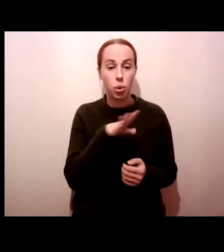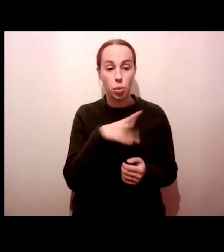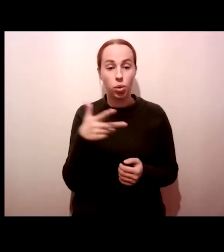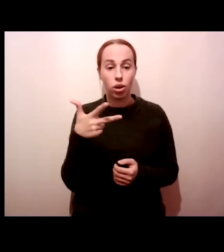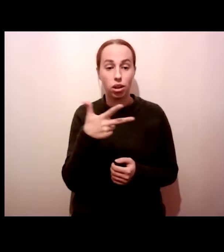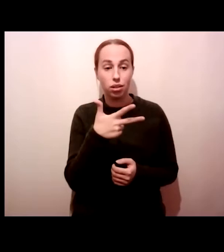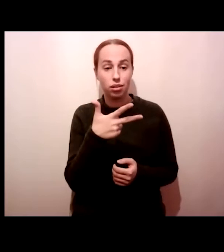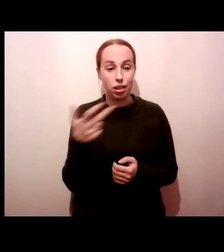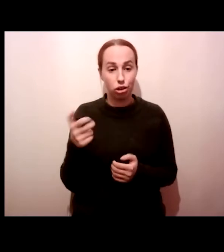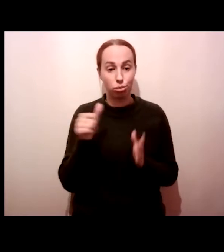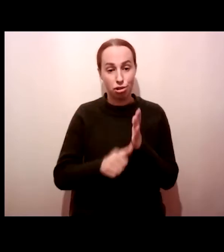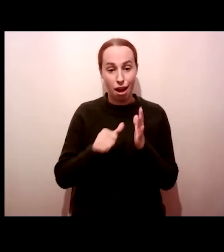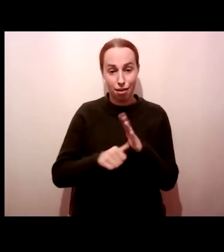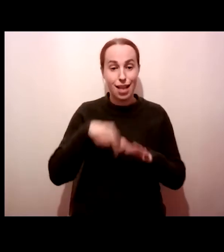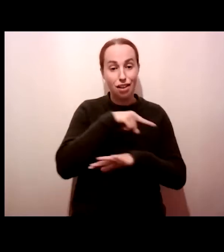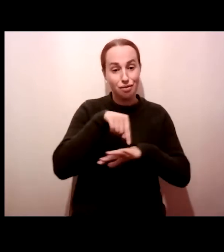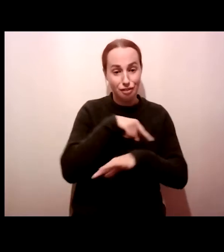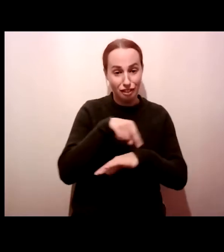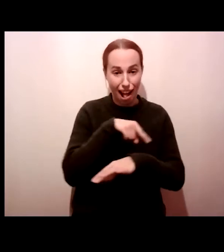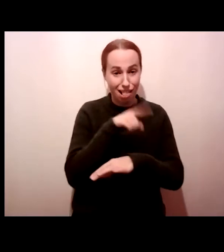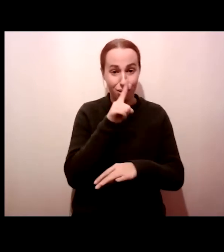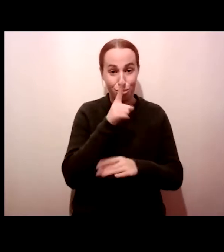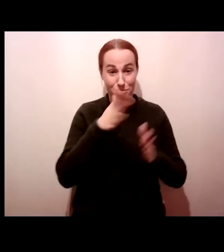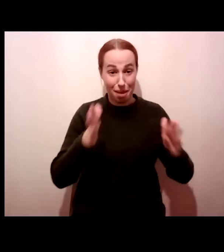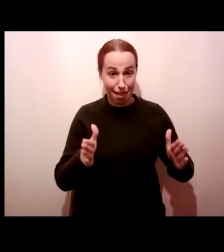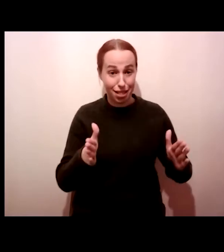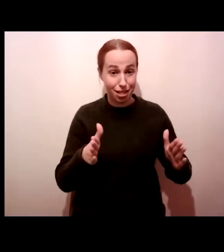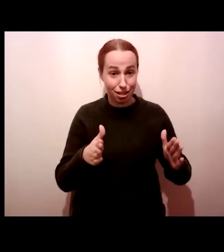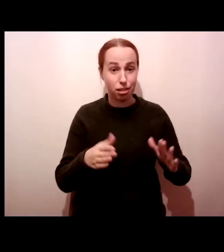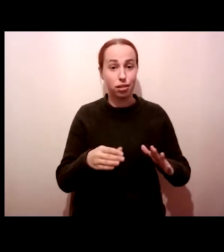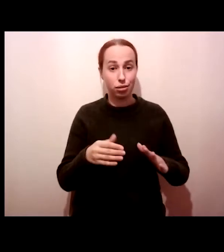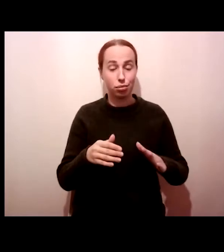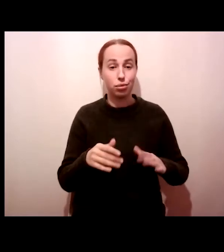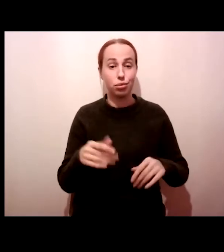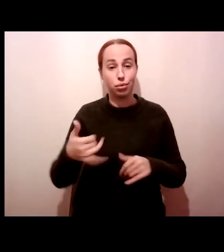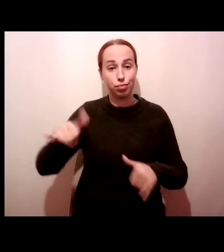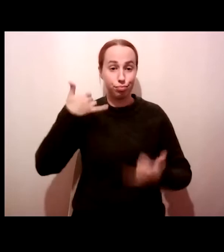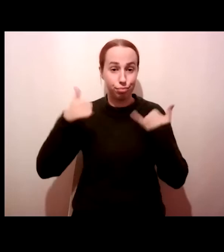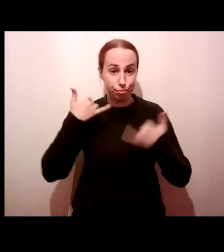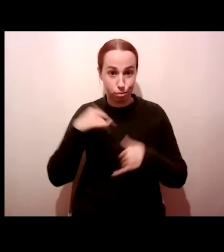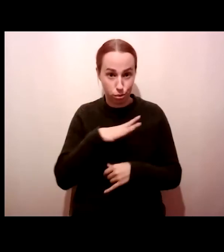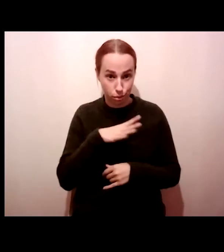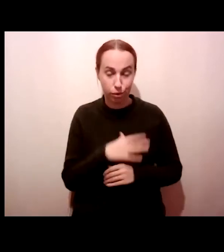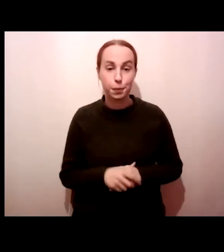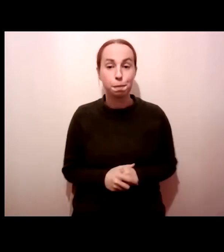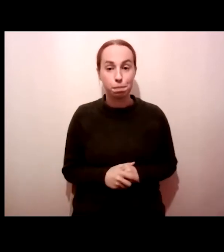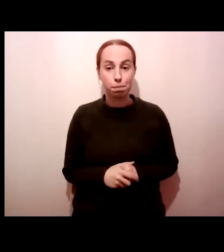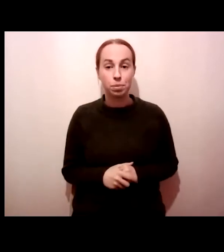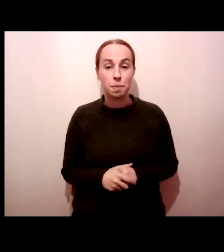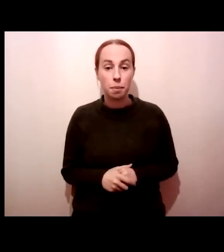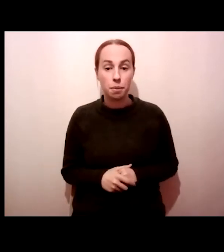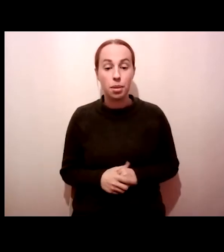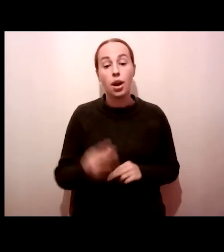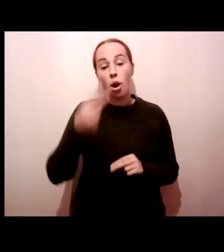360 valandų per metus. Na, o kalbant apie Lietuvos